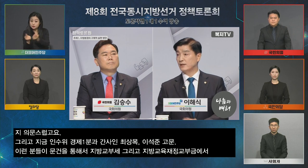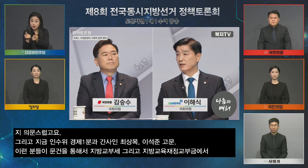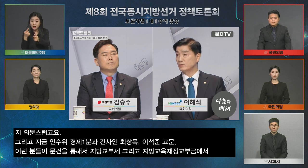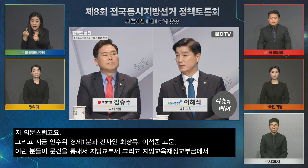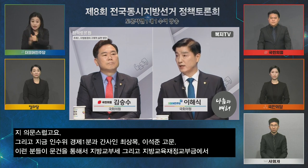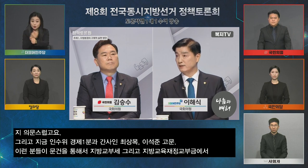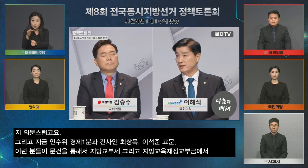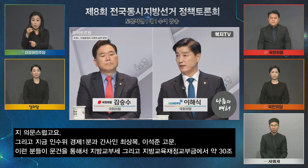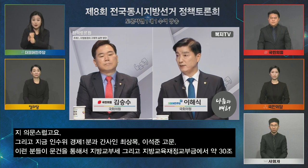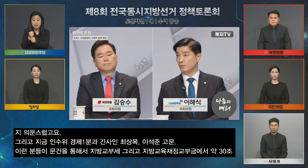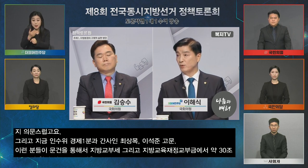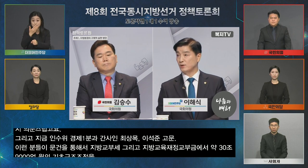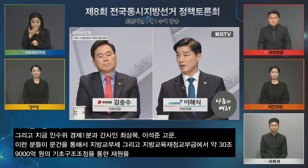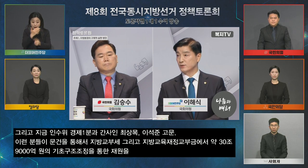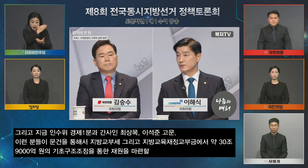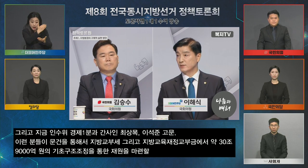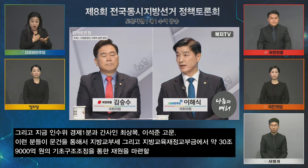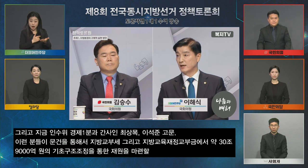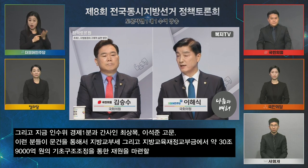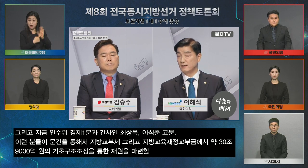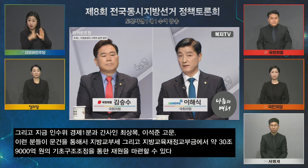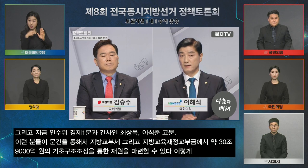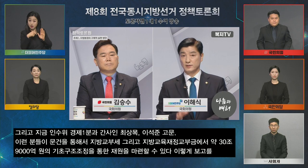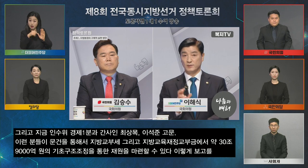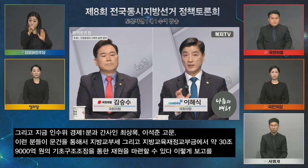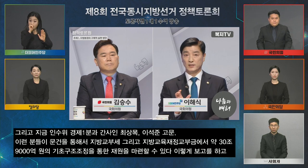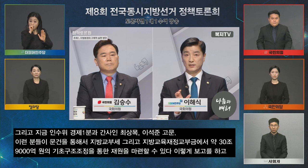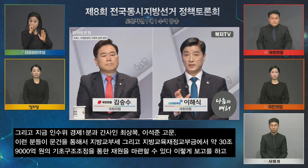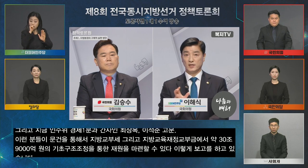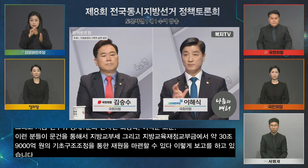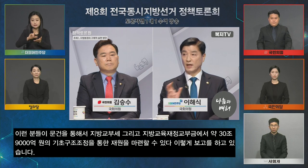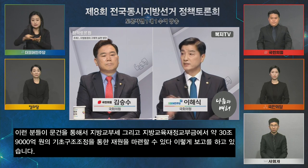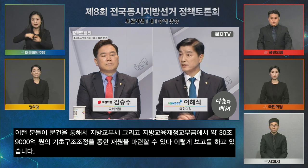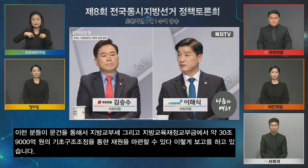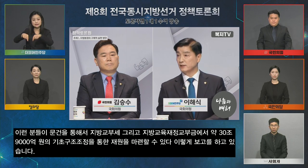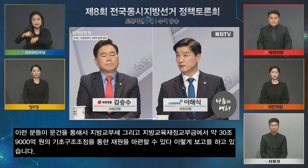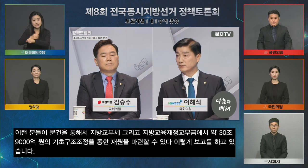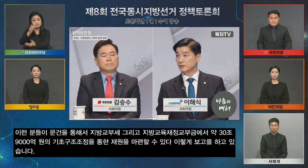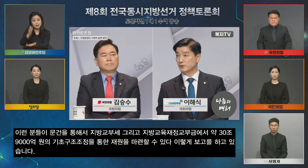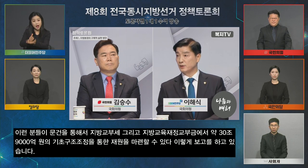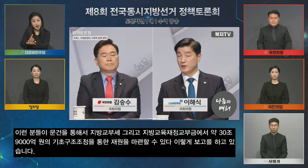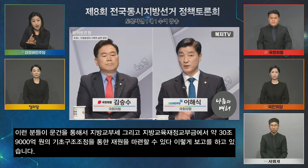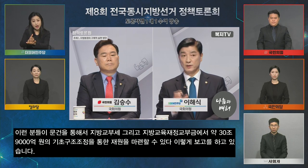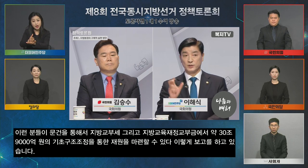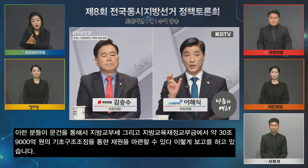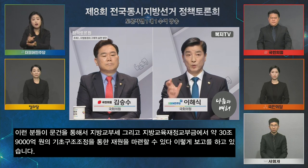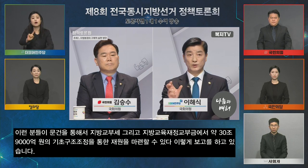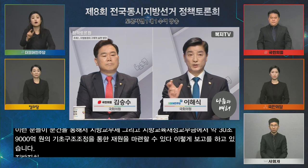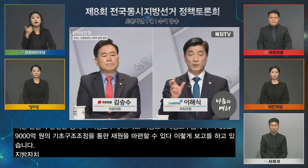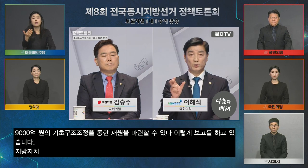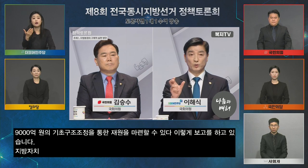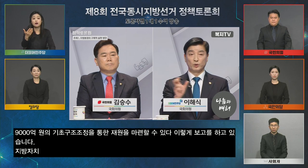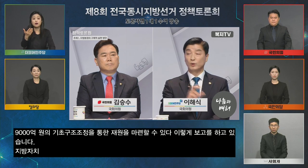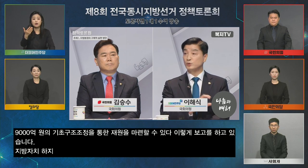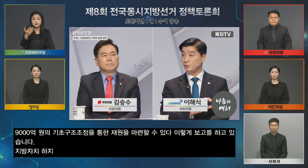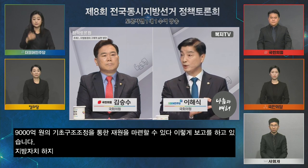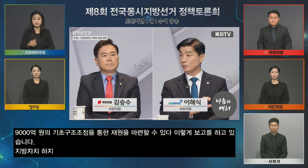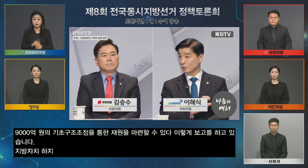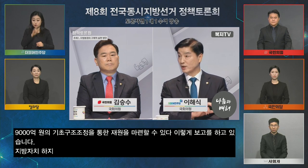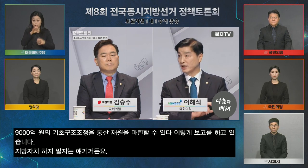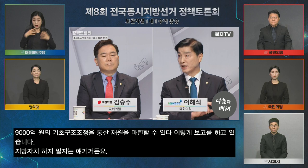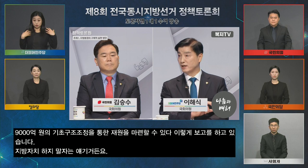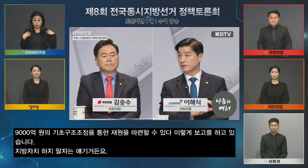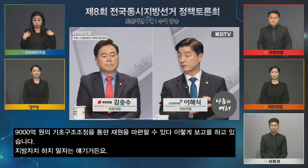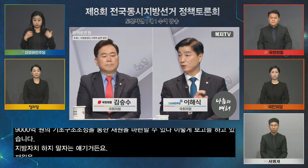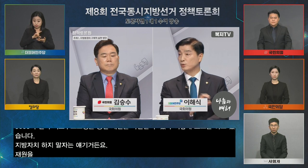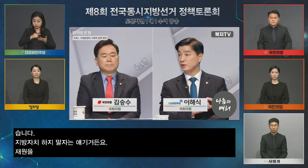재원을 마련할 수 있다. 이렇게 보고를 하고 있습니다. 지방자치하지 말자는 얘기거든요. 재원을 지방으로 더 주면